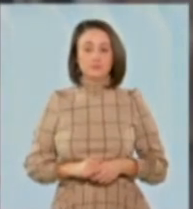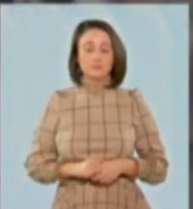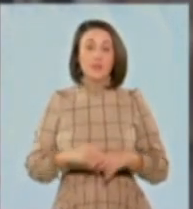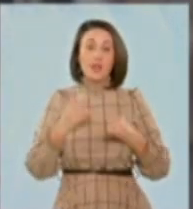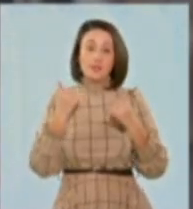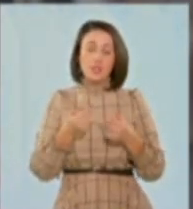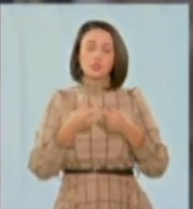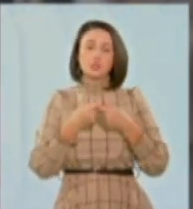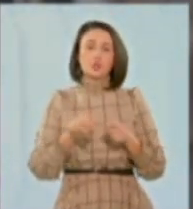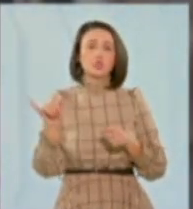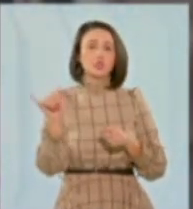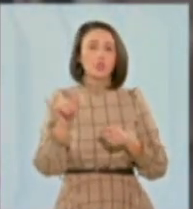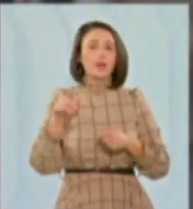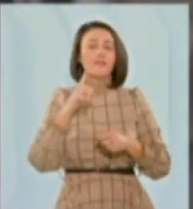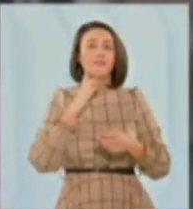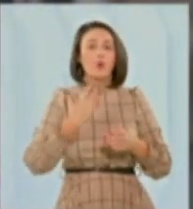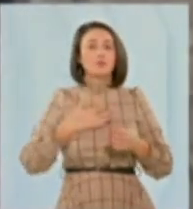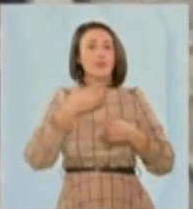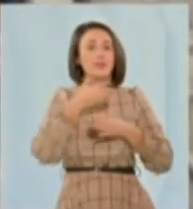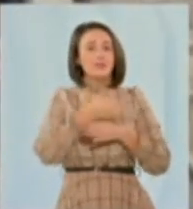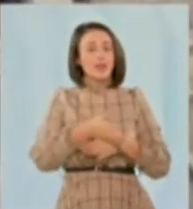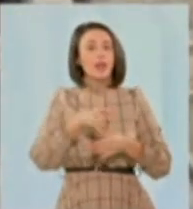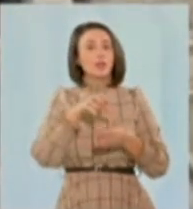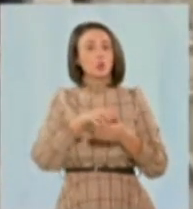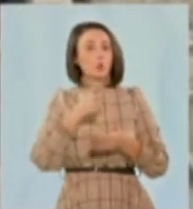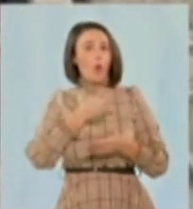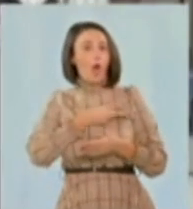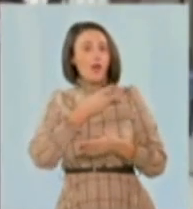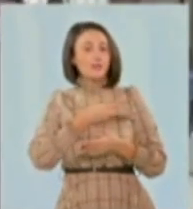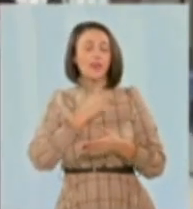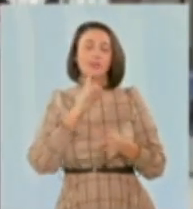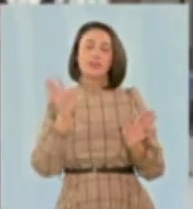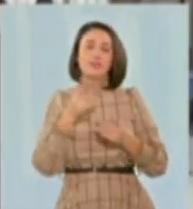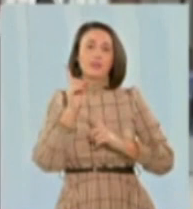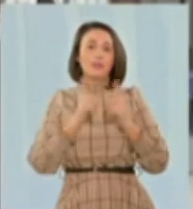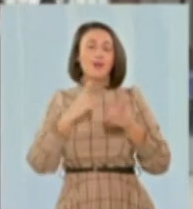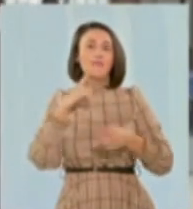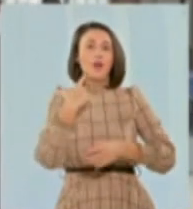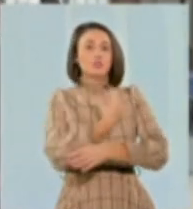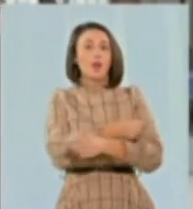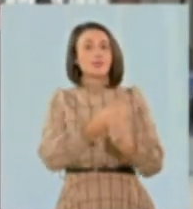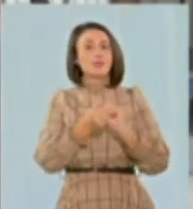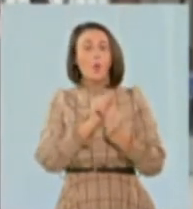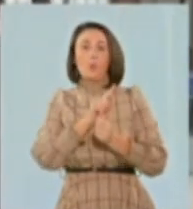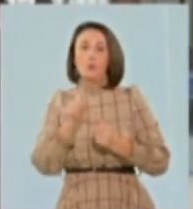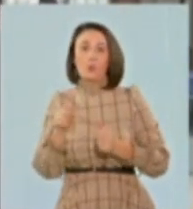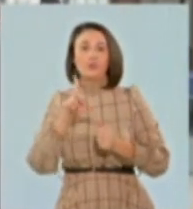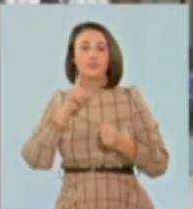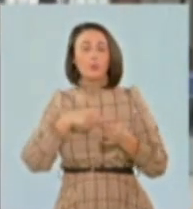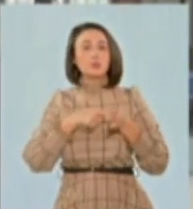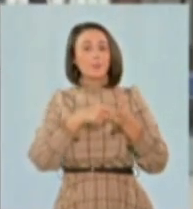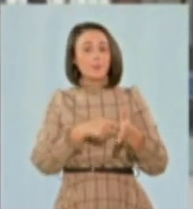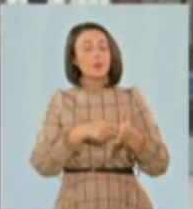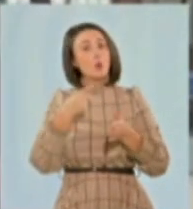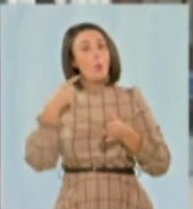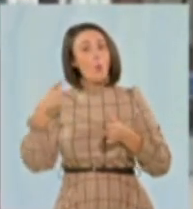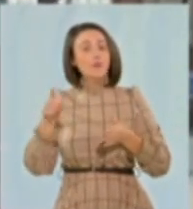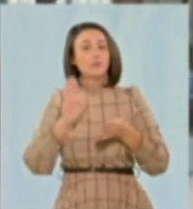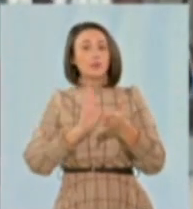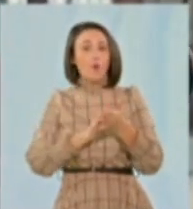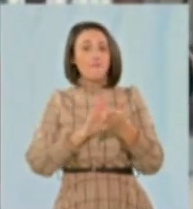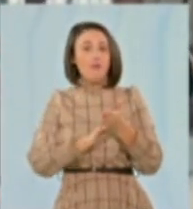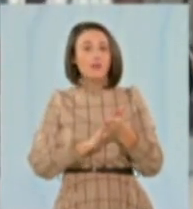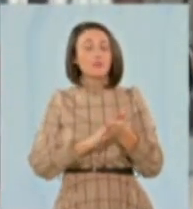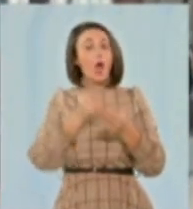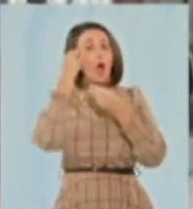De astăzi, toți cei care vor să intre pe teritoriul britanic, indiferent dacă sunt vaccinați sau nu, trebuie să prezinte și o altă